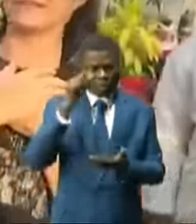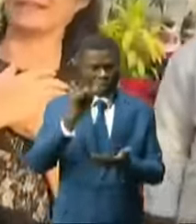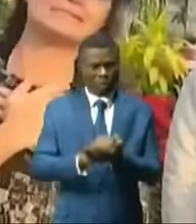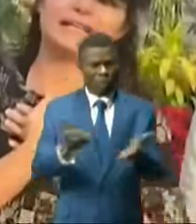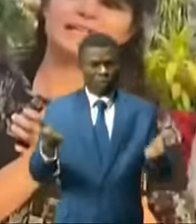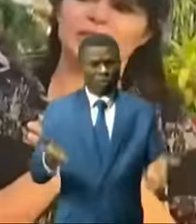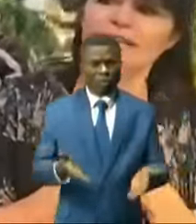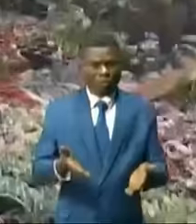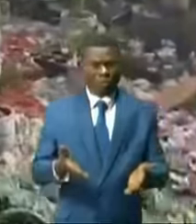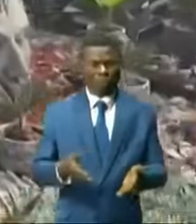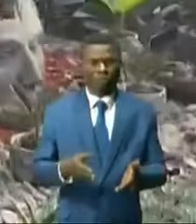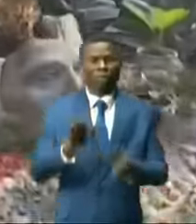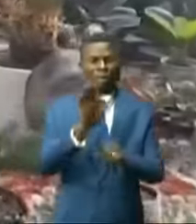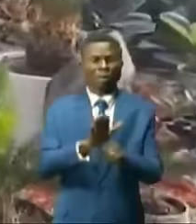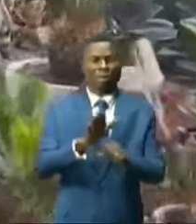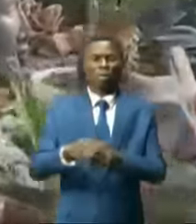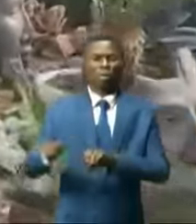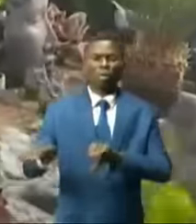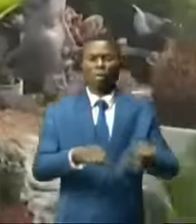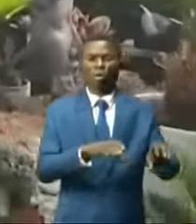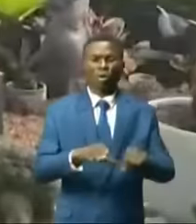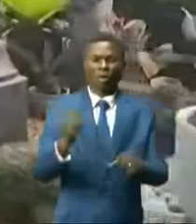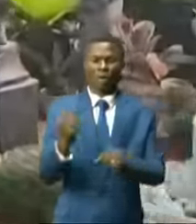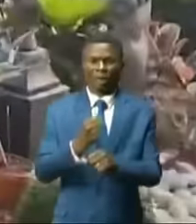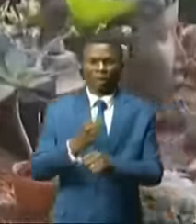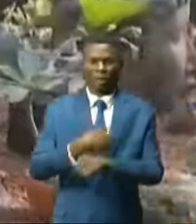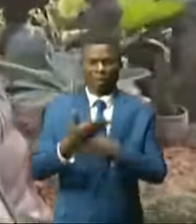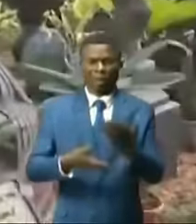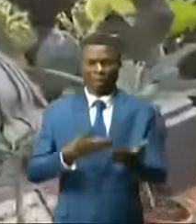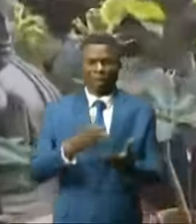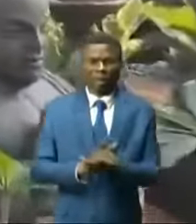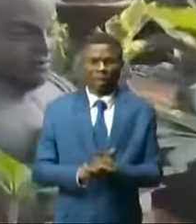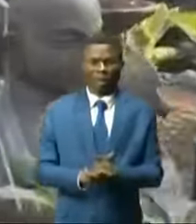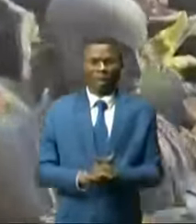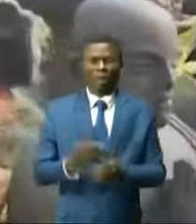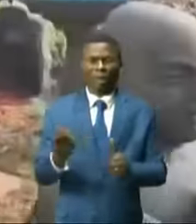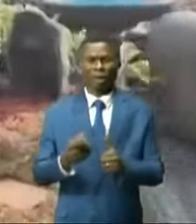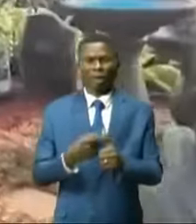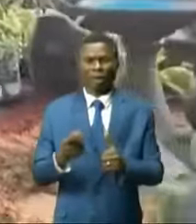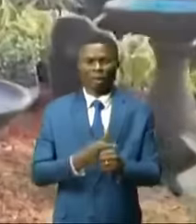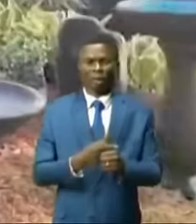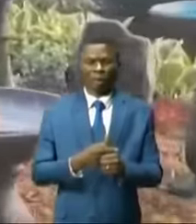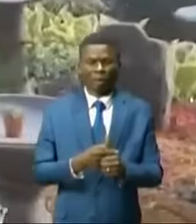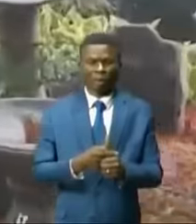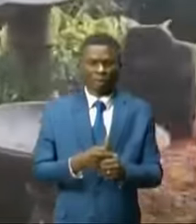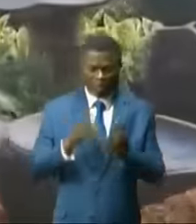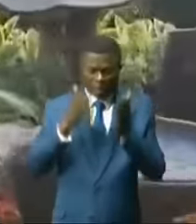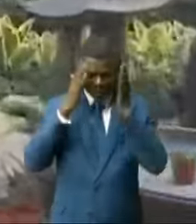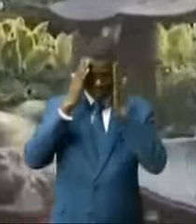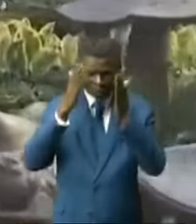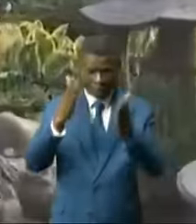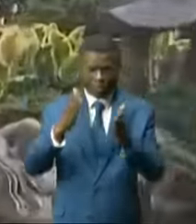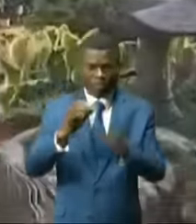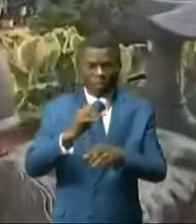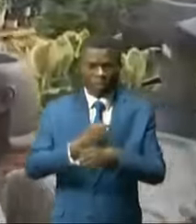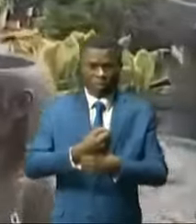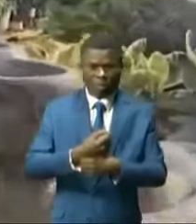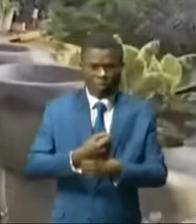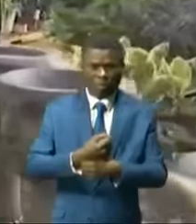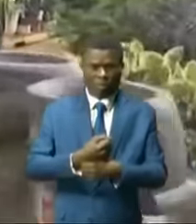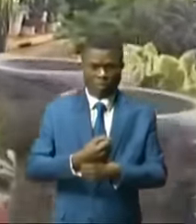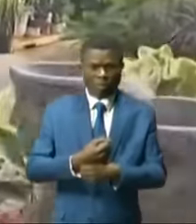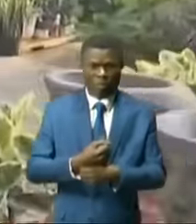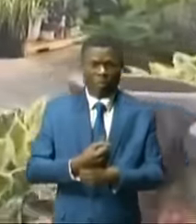présente une diversité des services, notamment la confection de pompatio sur mesure, la création